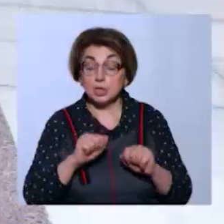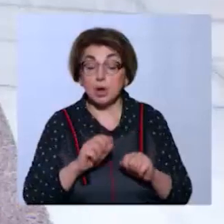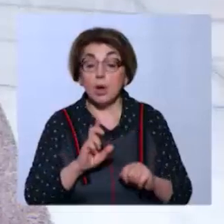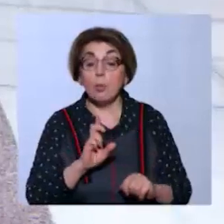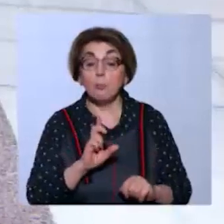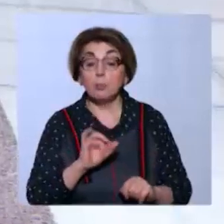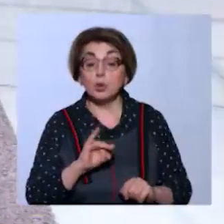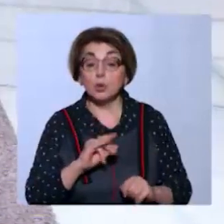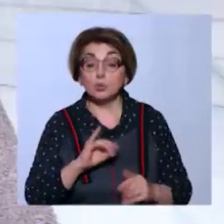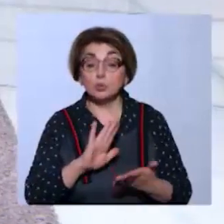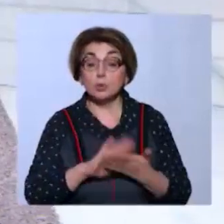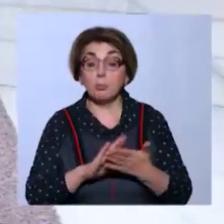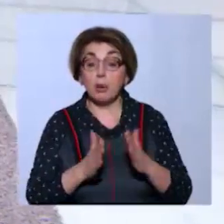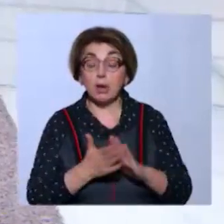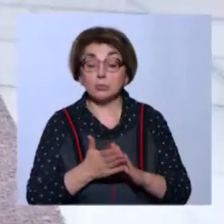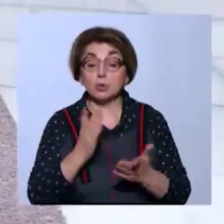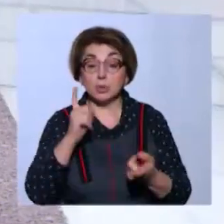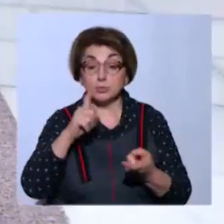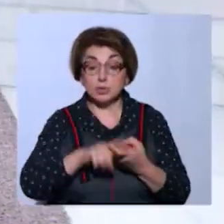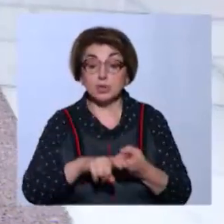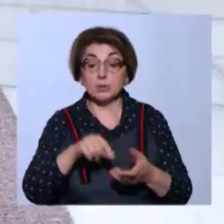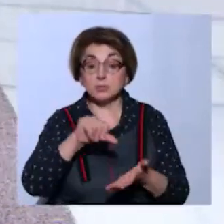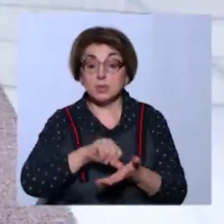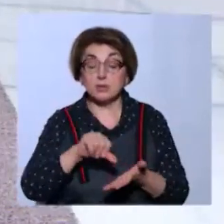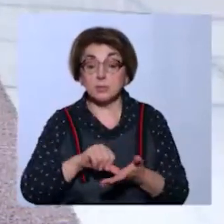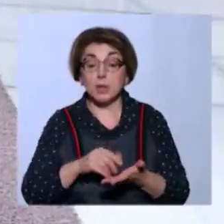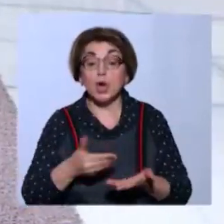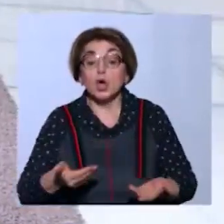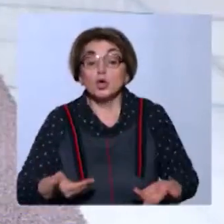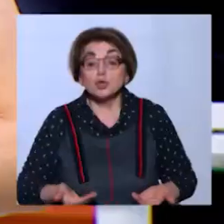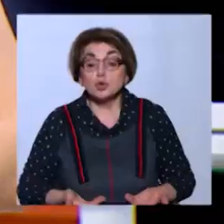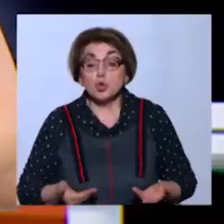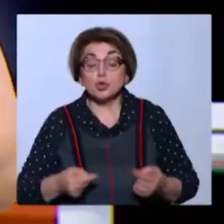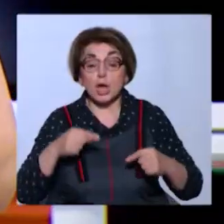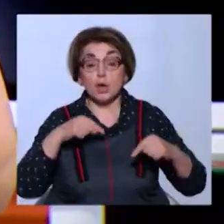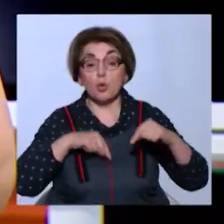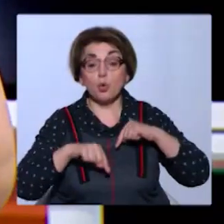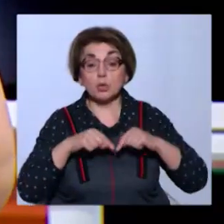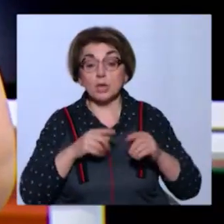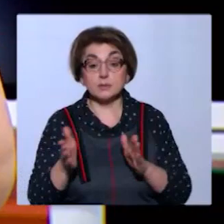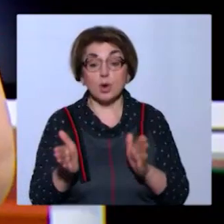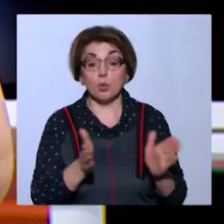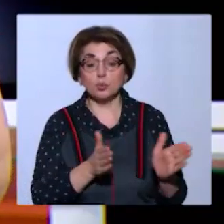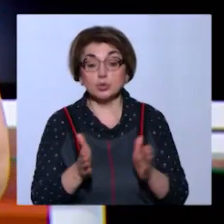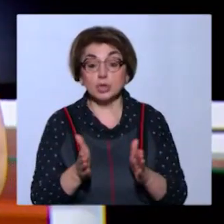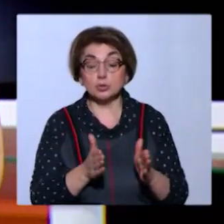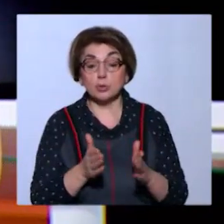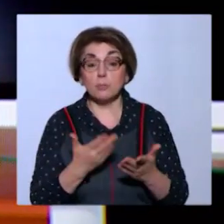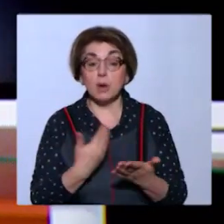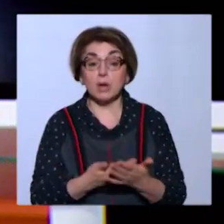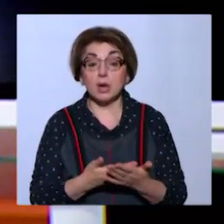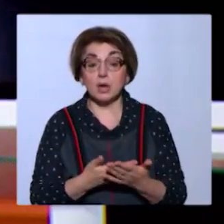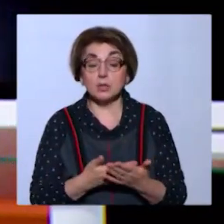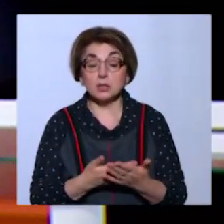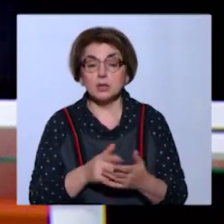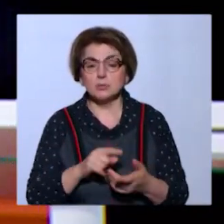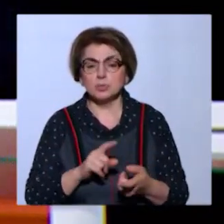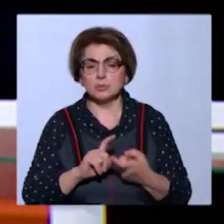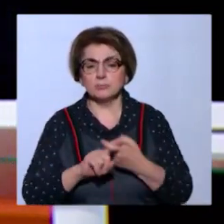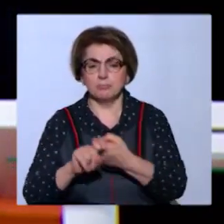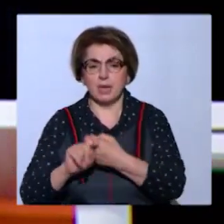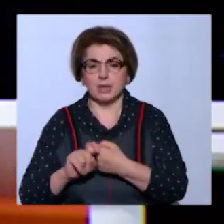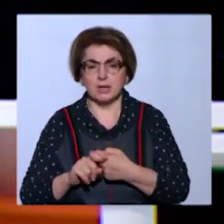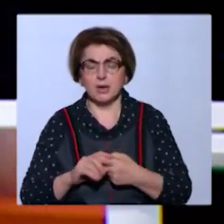ბიოტურ ფაქტორებში, გაერთიანებული არის ცოცხალ ორგანიზმთა ურთიერთობები, მაგალითად